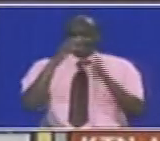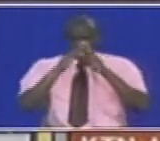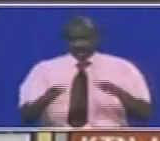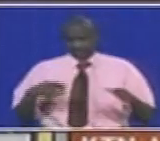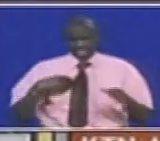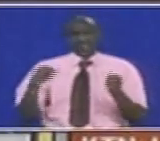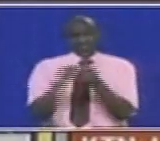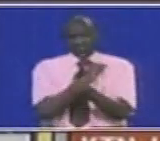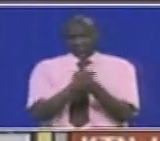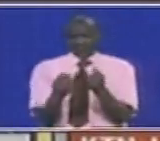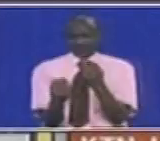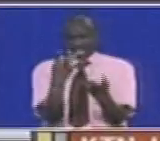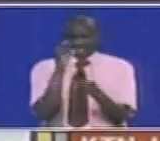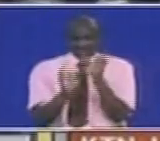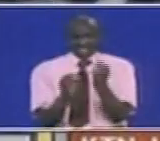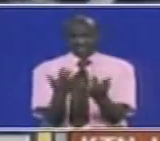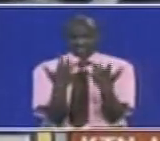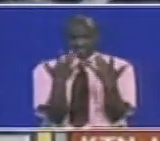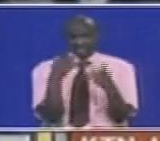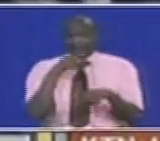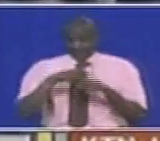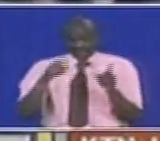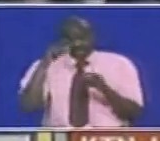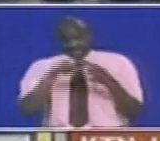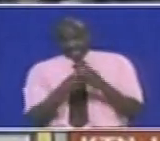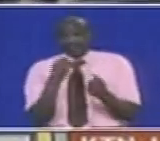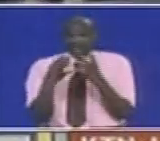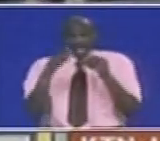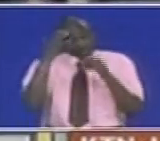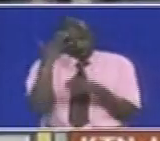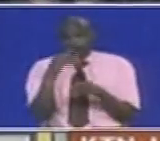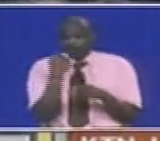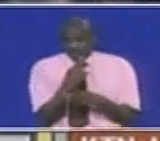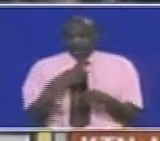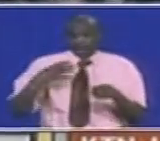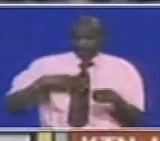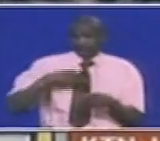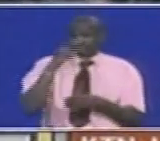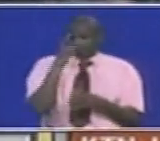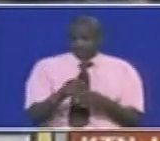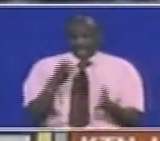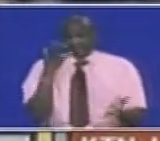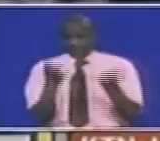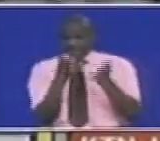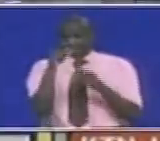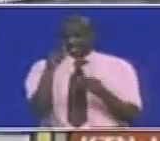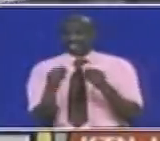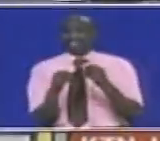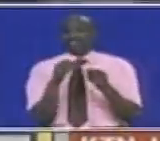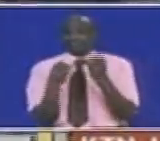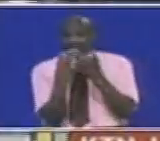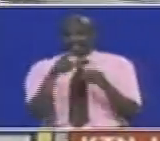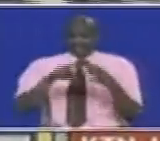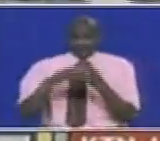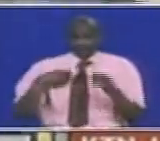mkasa huo. Chanzo cha moto huo kingali hakijabainika, huku baadhi ya wakaazi wakisema kuwa huenda moto huo ulisababishwa na